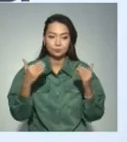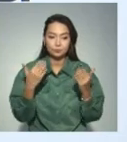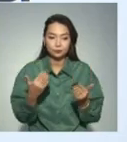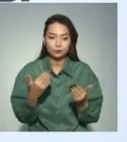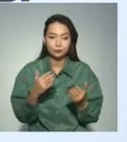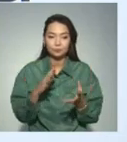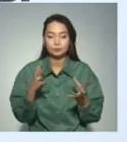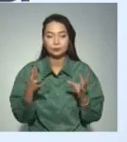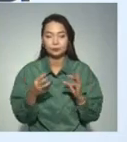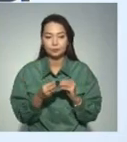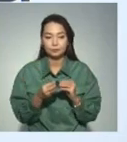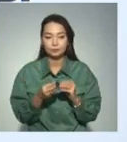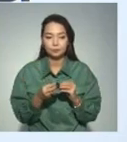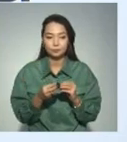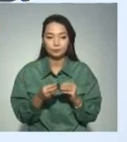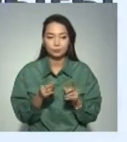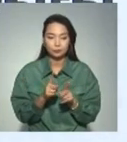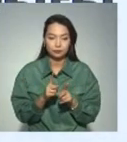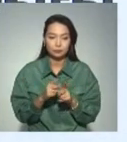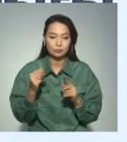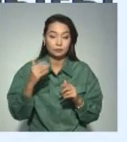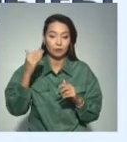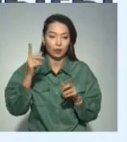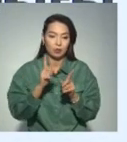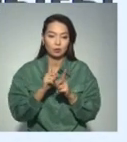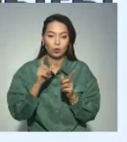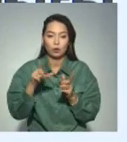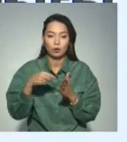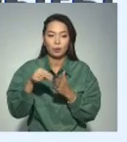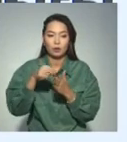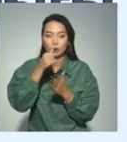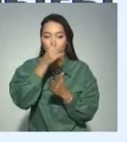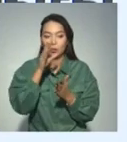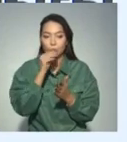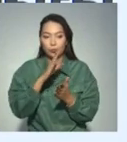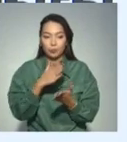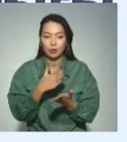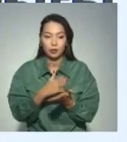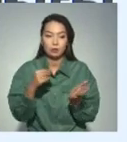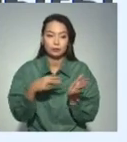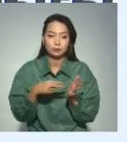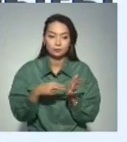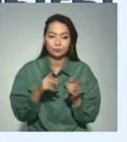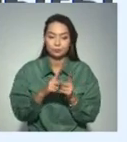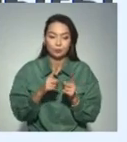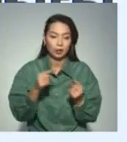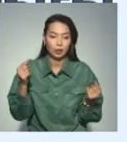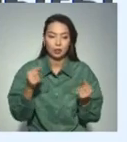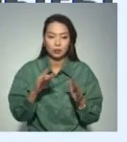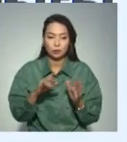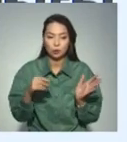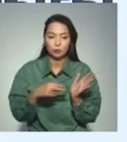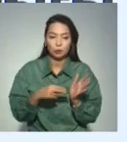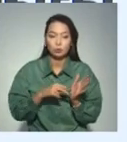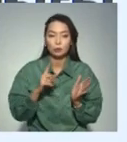халықтың жағдайы сәл әл-ауқаты жетіңкіремейді. Мүліктің сапасы бағасына сәйкес келмей жатыр. Неге?